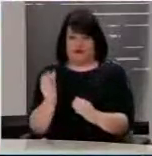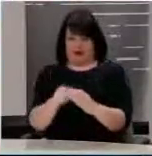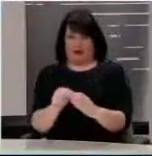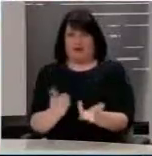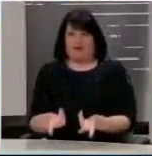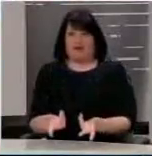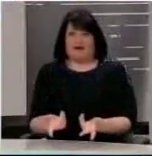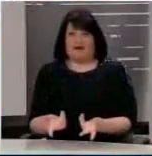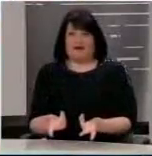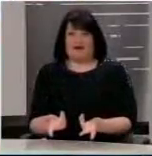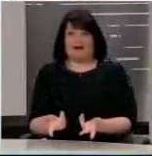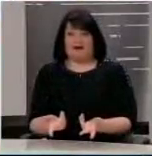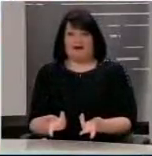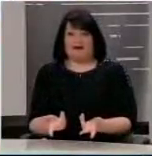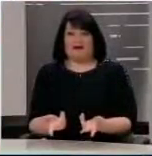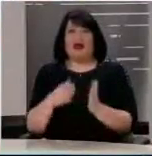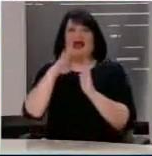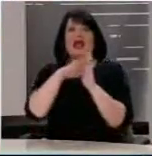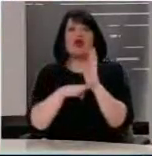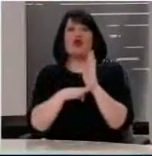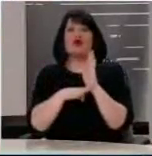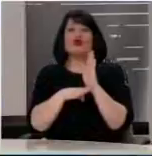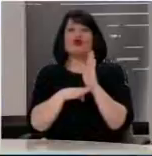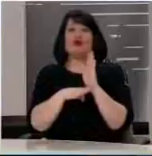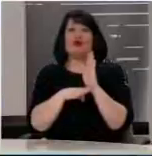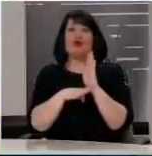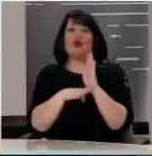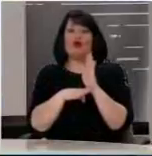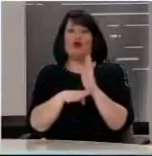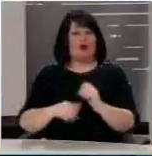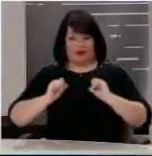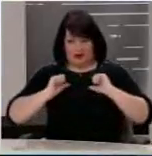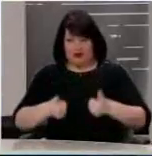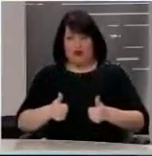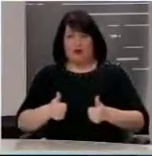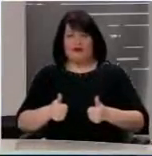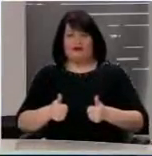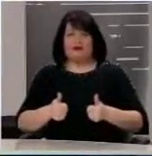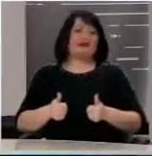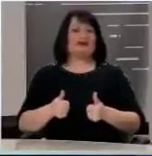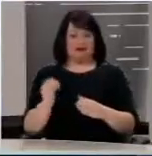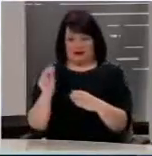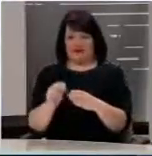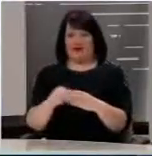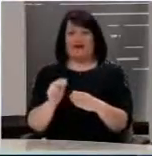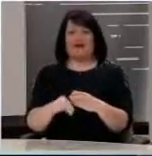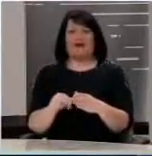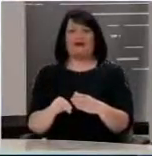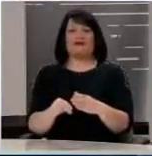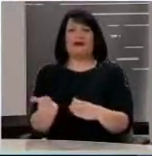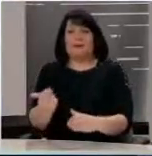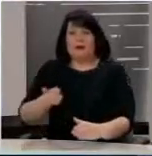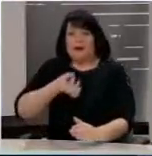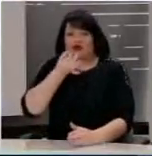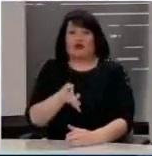να βγάζετε έξω από το πλαίσιο του κανονισμού κάποιες δηλώσεις. Δεν τολμήσατε καν να φτάσετε στην κάλπη για να ψηφίσετε, όταν είχατε